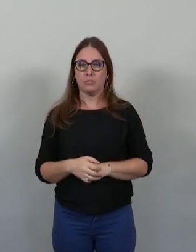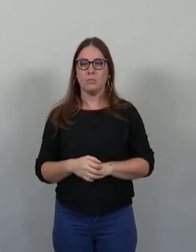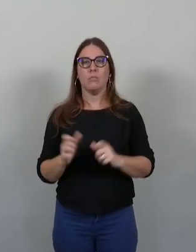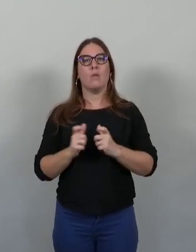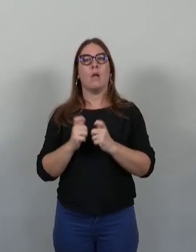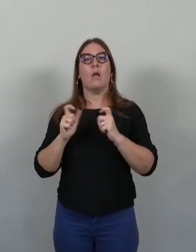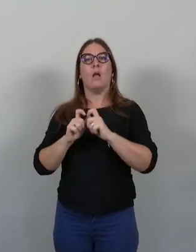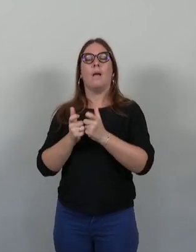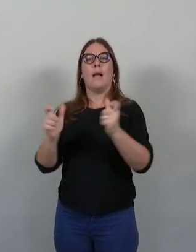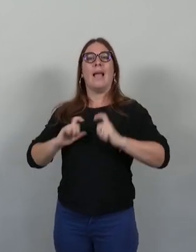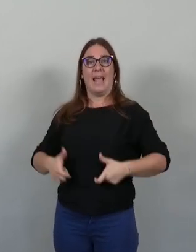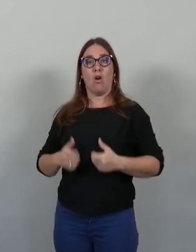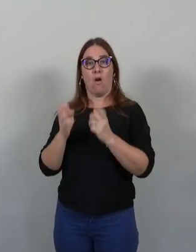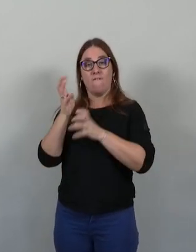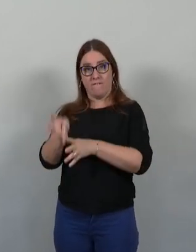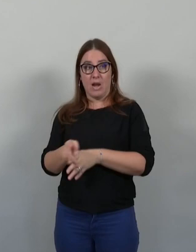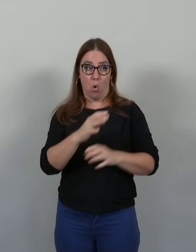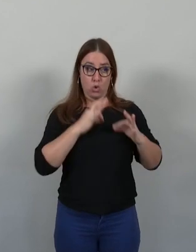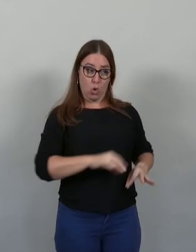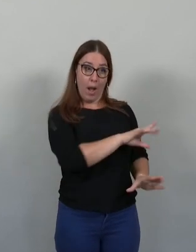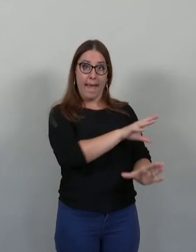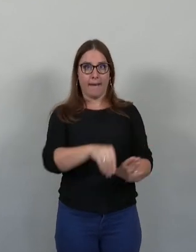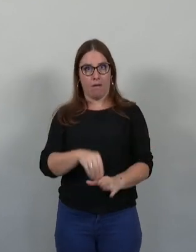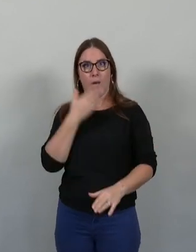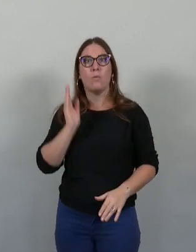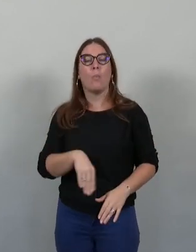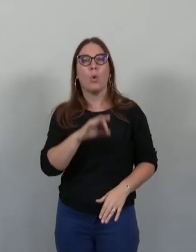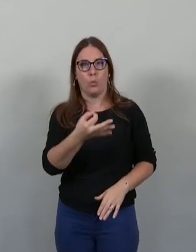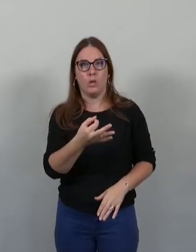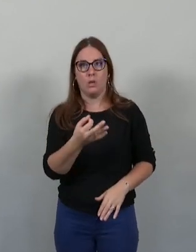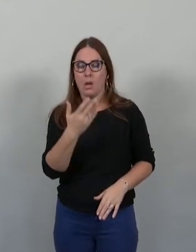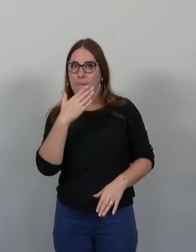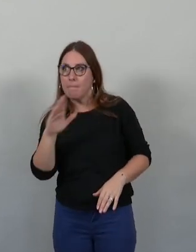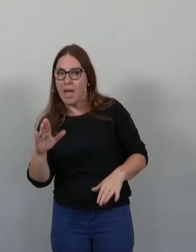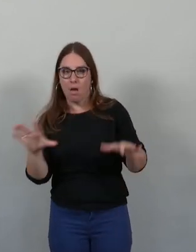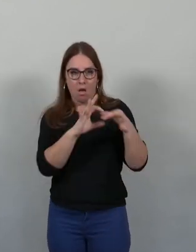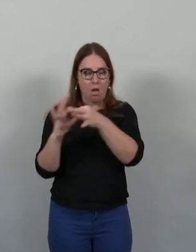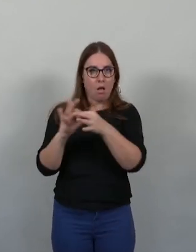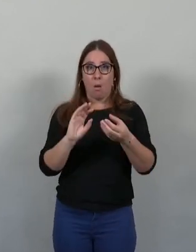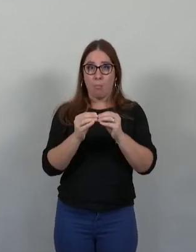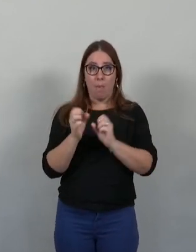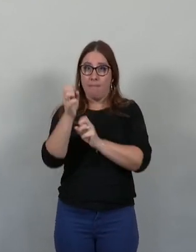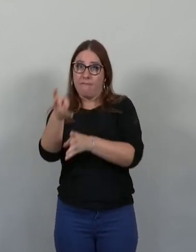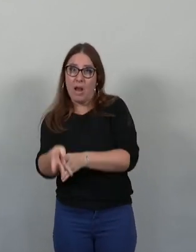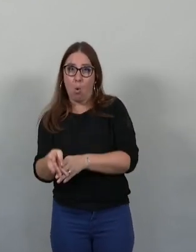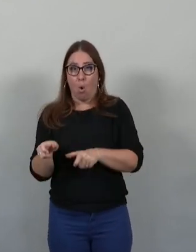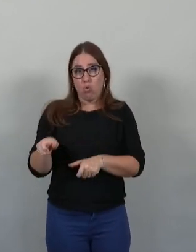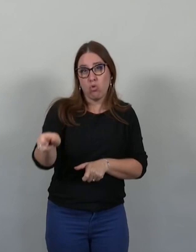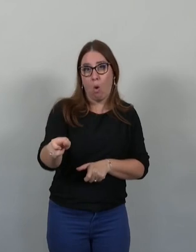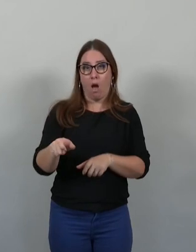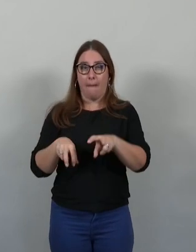du vélo touchera les scolaires et c'est tant mieux elle ne résoudra pas les problèmes de cohabitation que posent les deux roues sur les